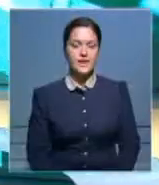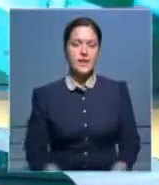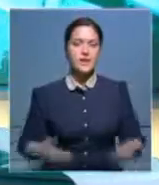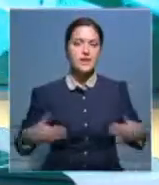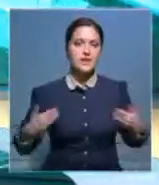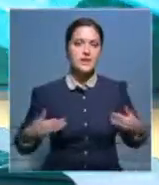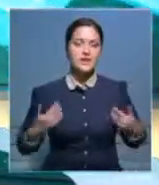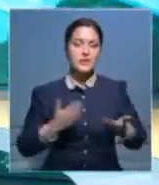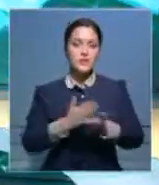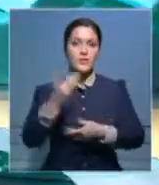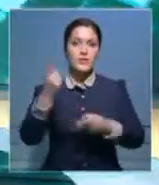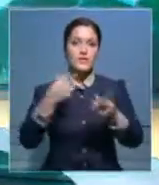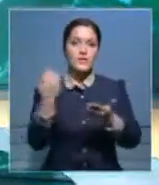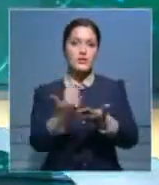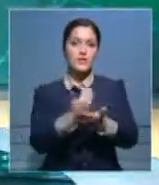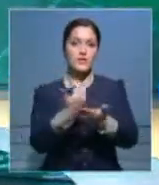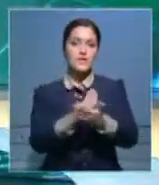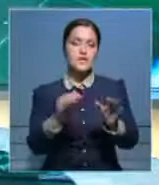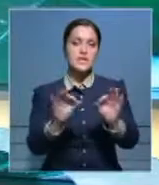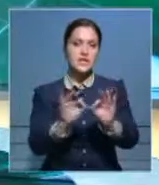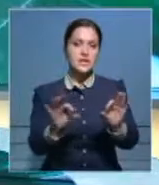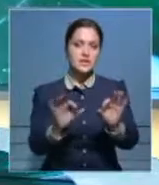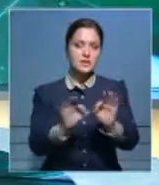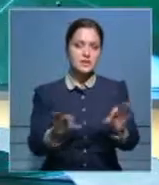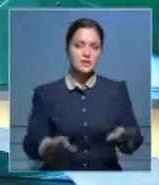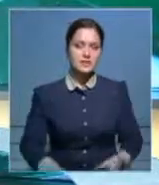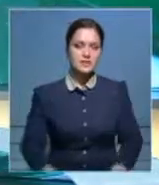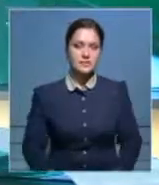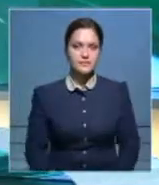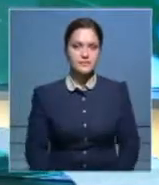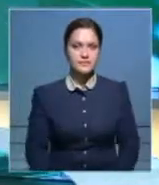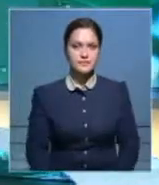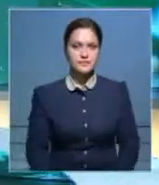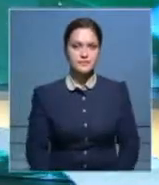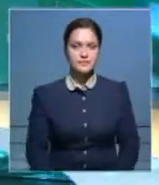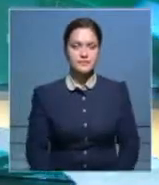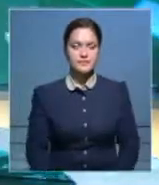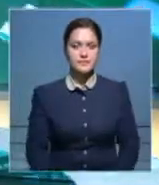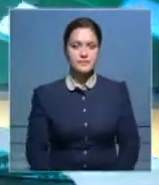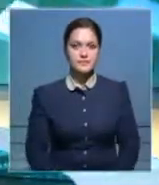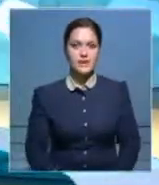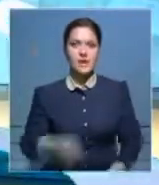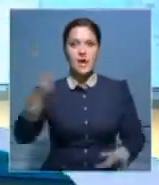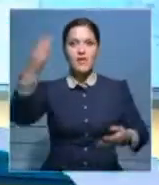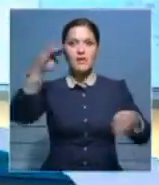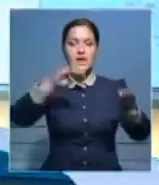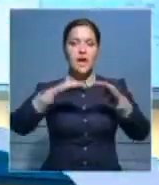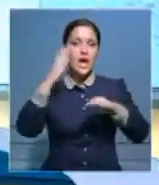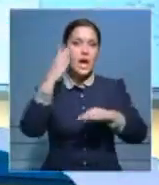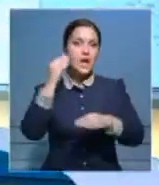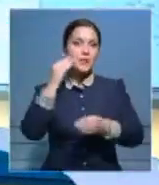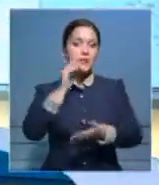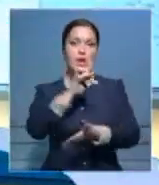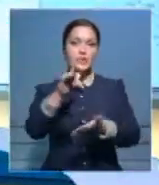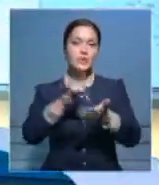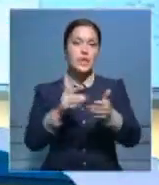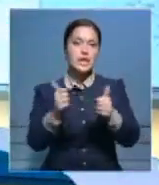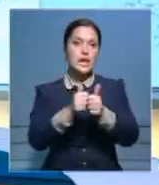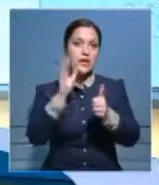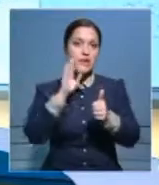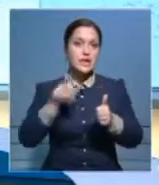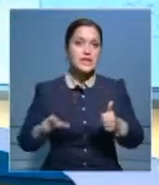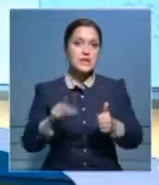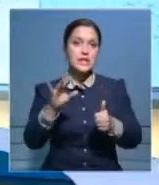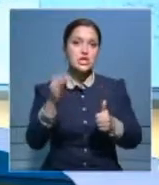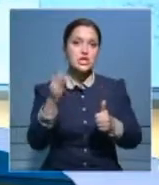половина пятого. Добрый вечер. С новостями Эльвира Нейманбаева и Виктория Антонишина. А в горах Алматы в бассейне реки Киши сошли